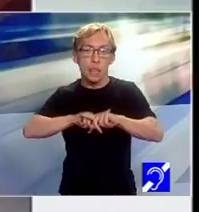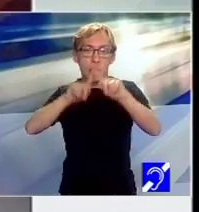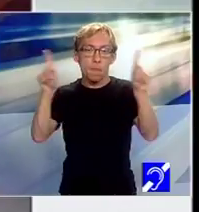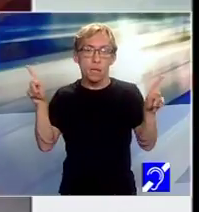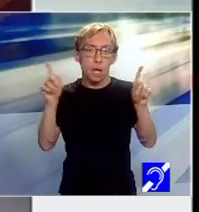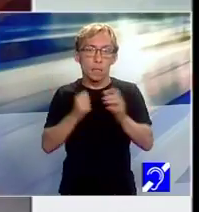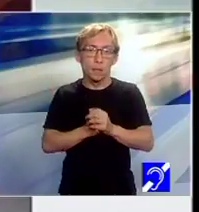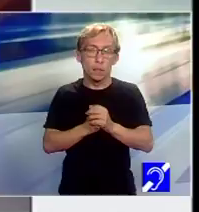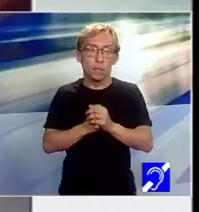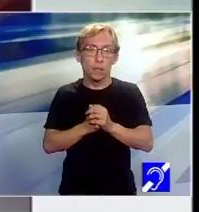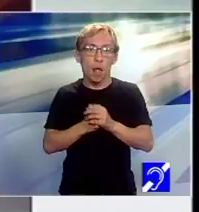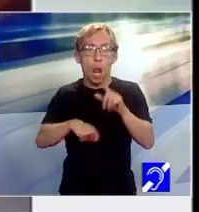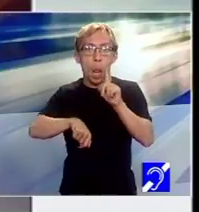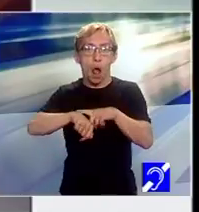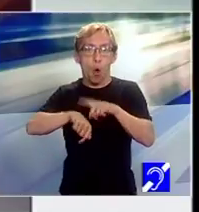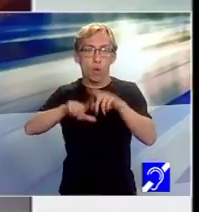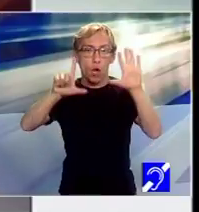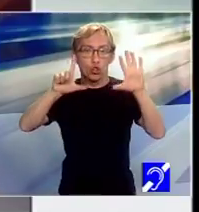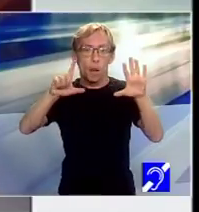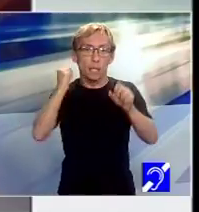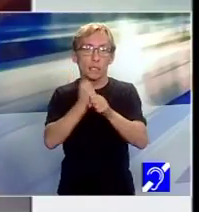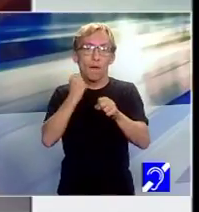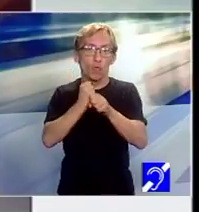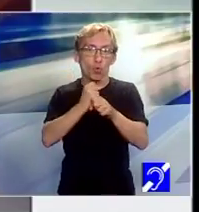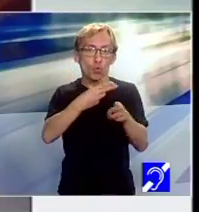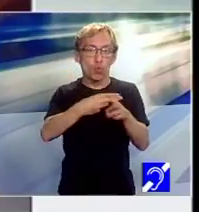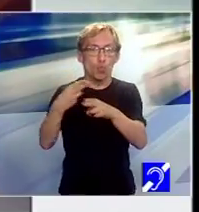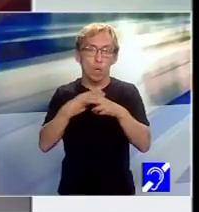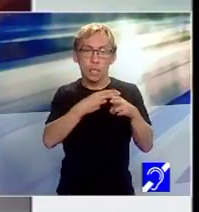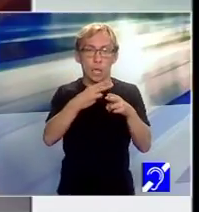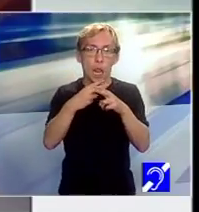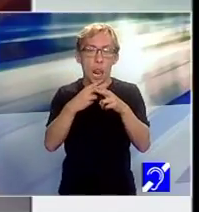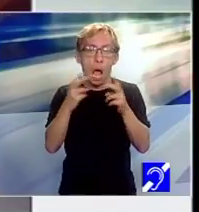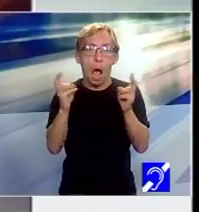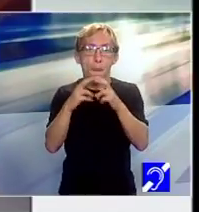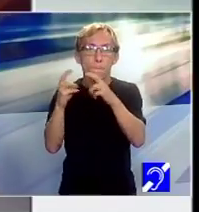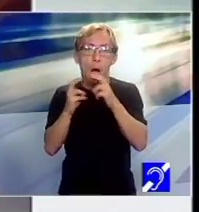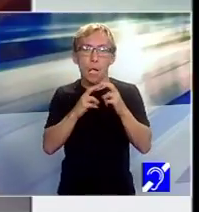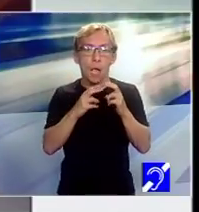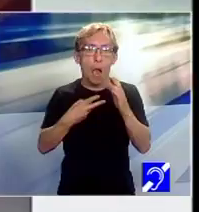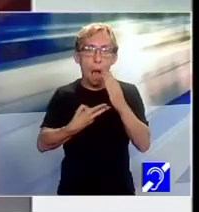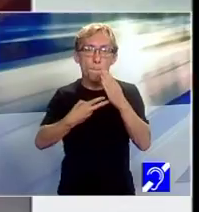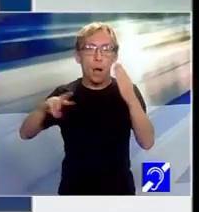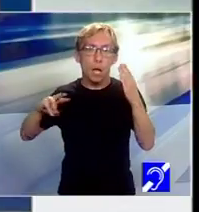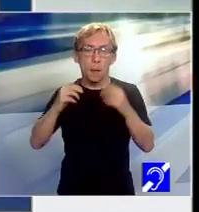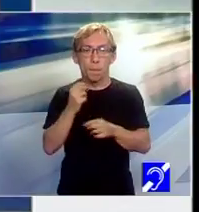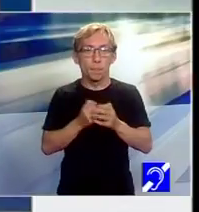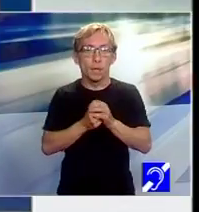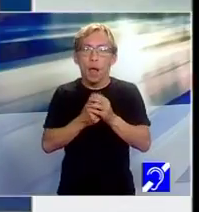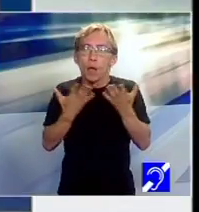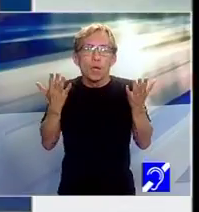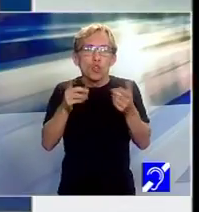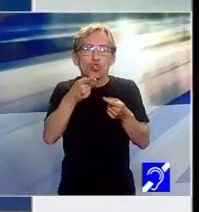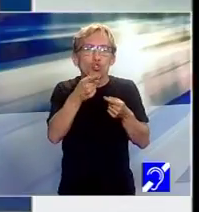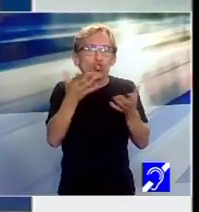ora 7 s-a făcut curățenie și dezinfecția aparaturii. Bun. Ce urmează? Ce proiecte mai aveți? Ce planuri